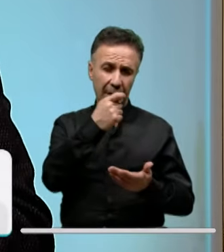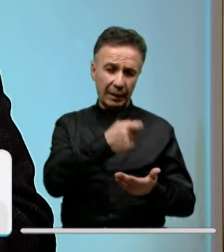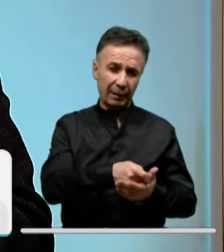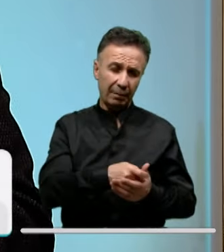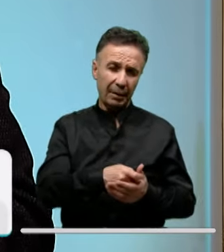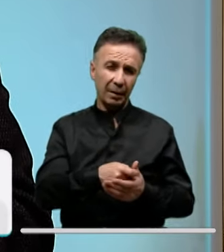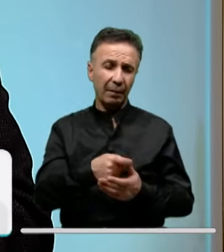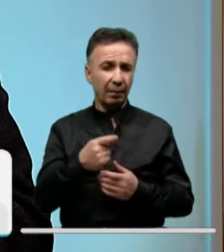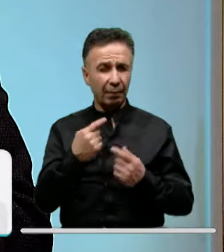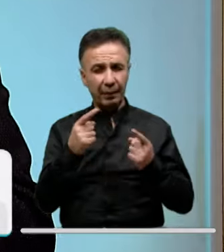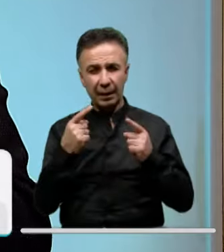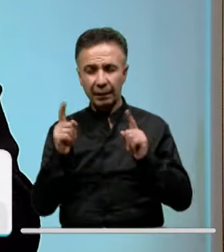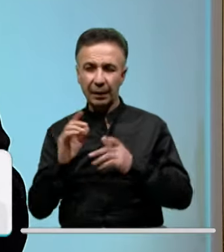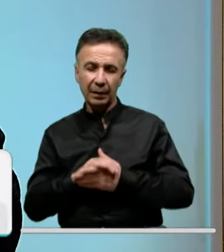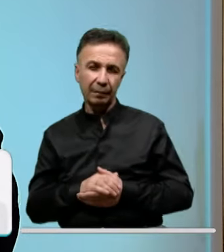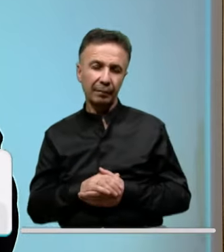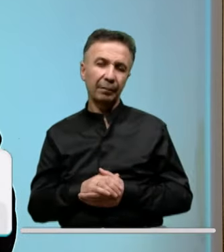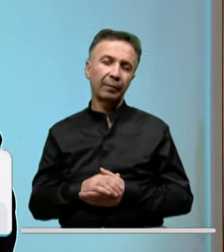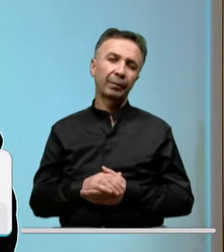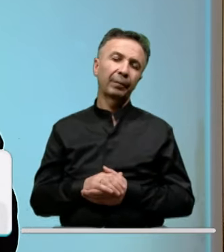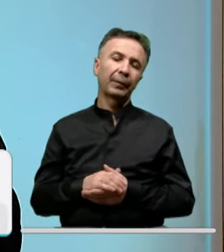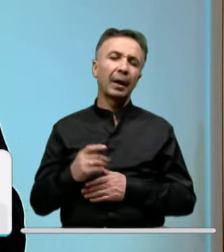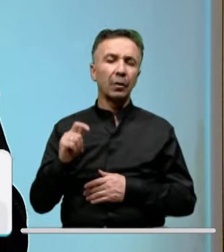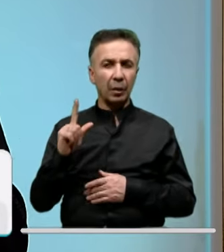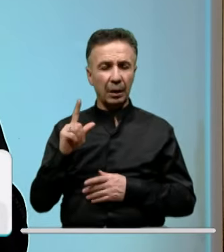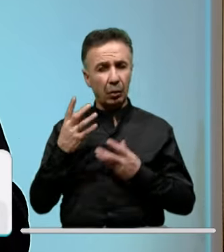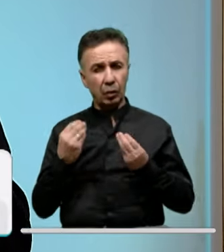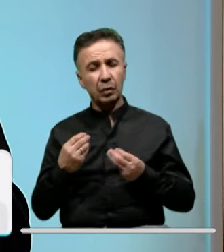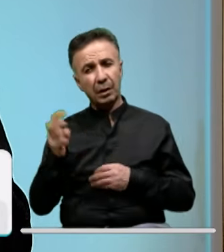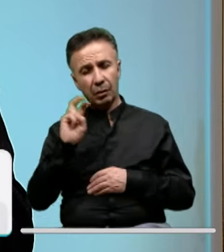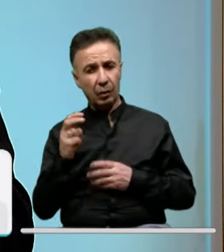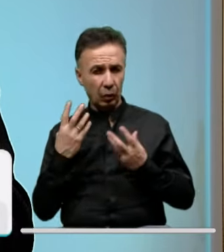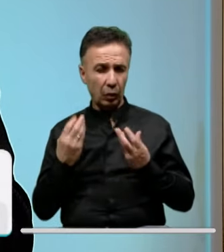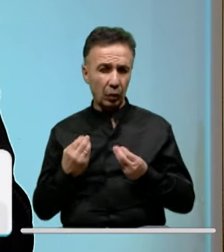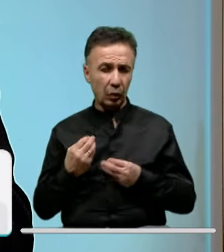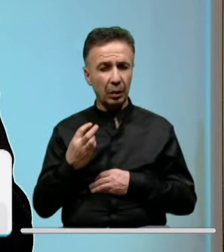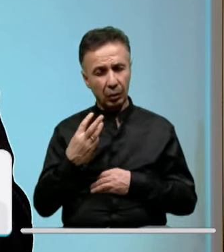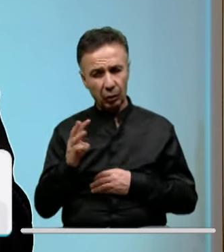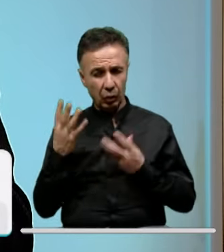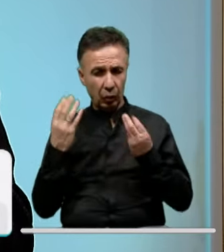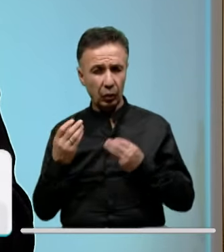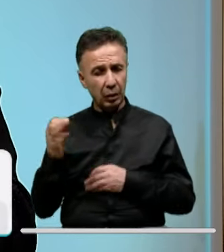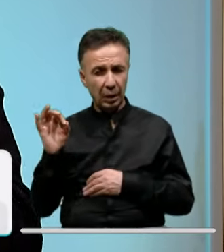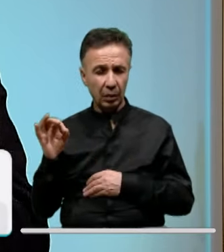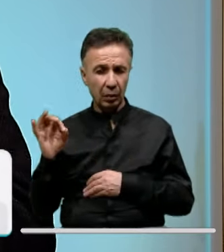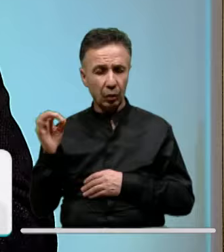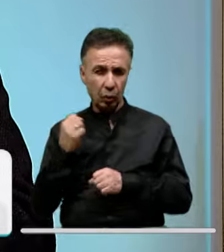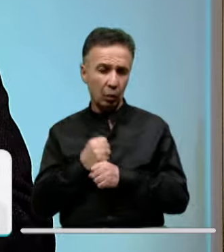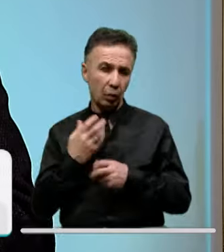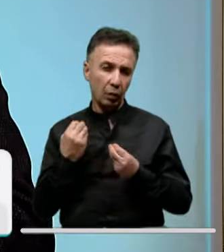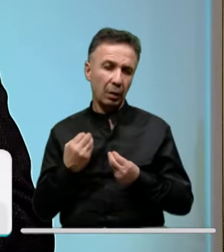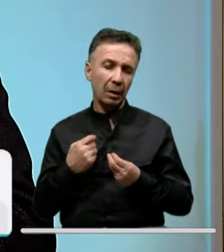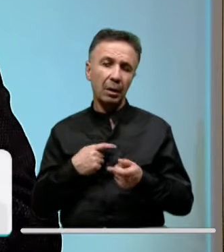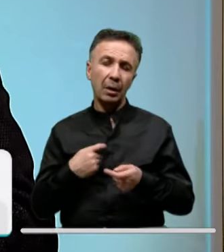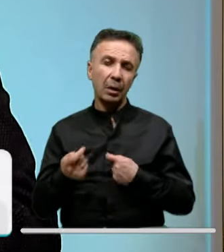farklı farklı. Yani bu dediğimiz, gerek Türk lirası olsun, gerek döviz olsun, gerek altın olsun, gümüş olsun, hatta